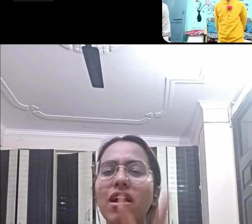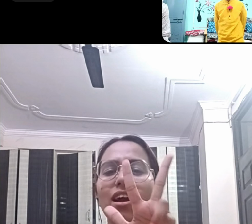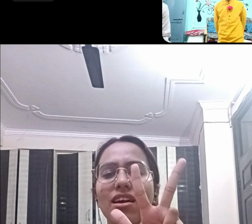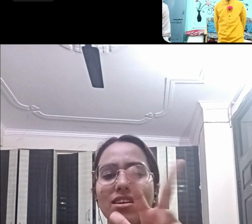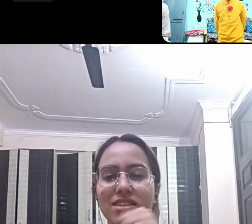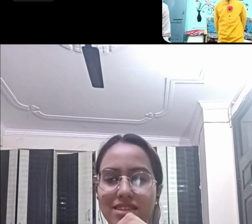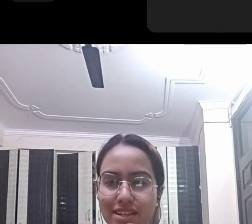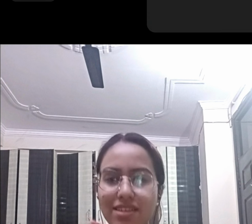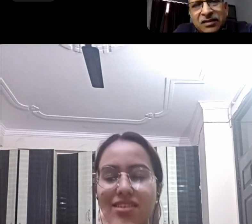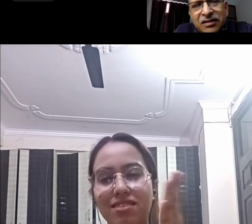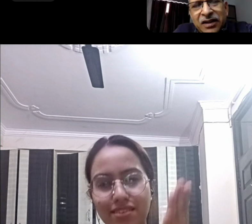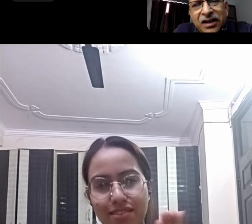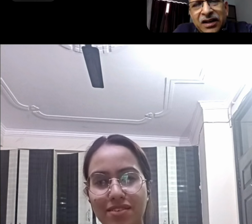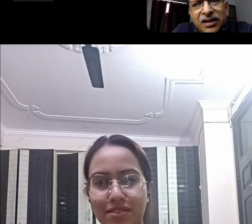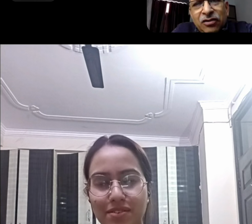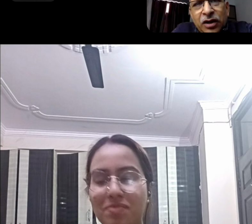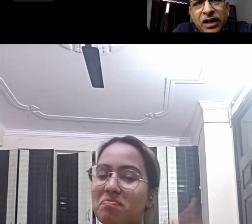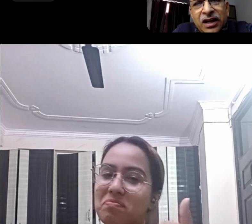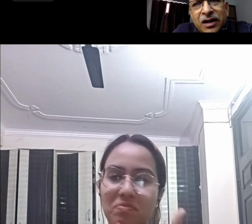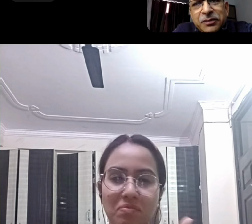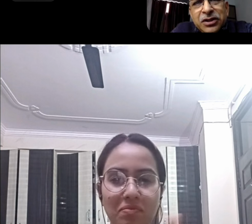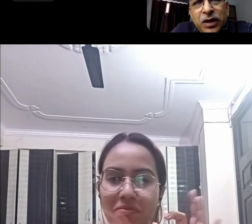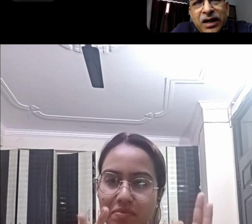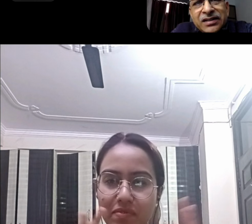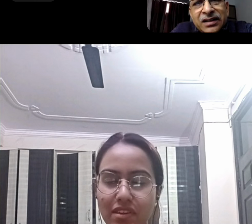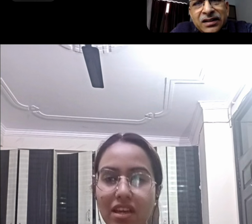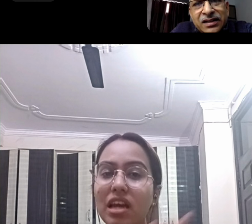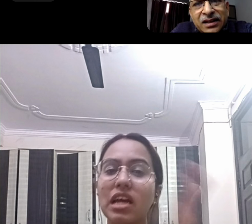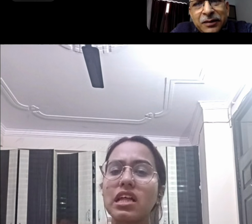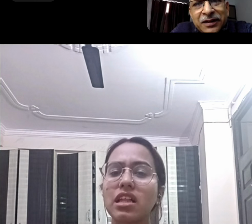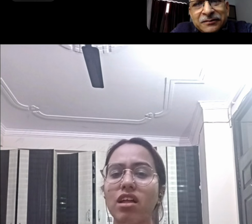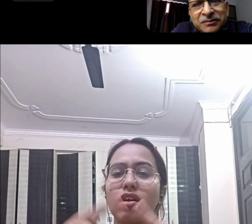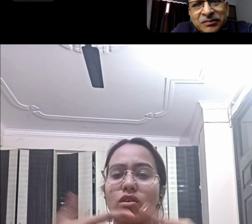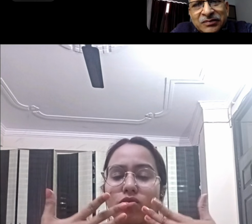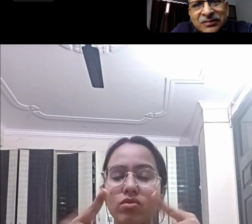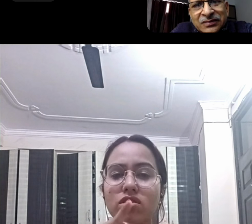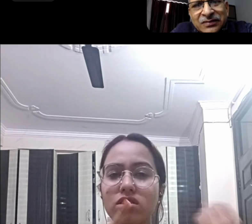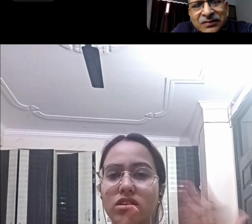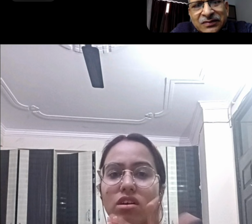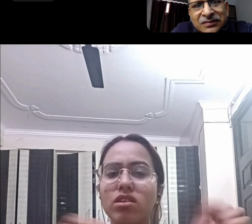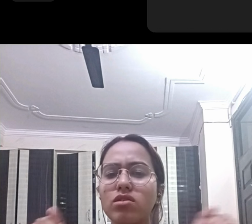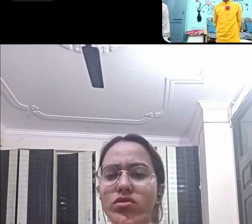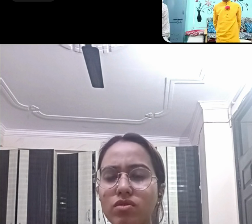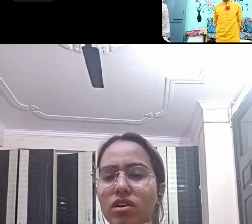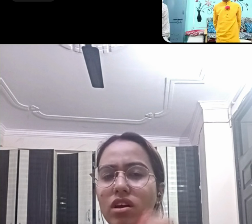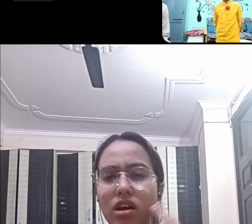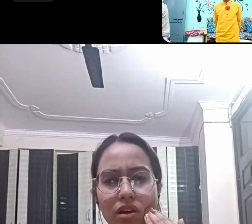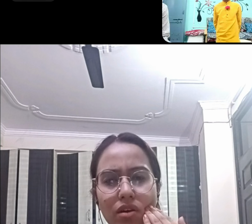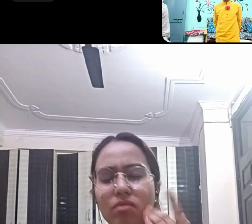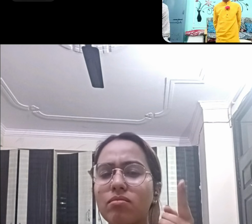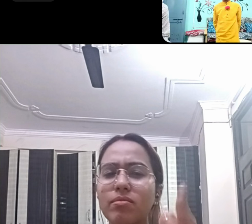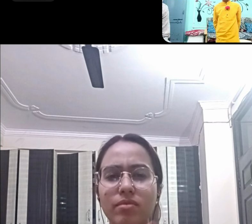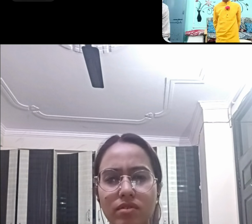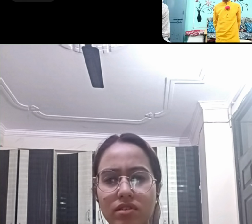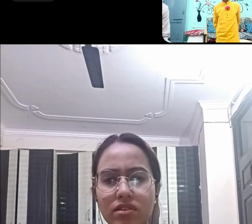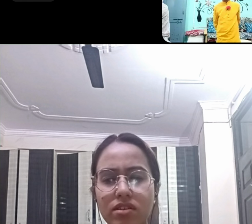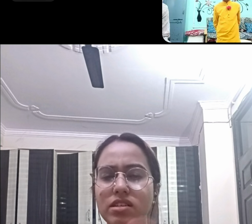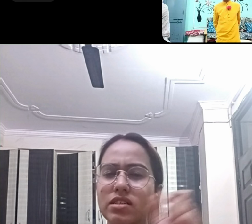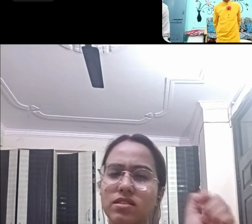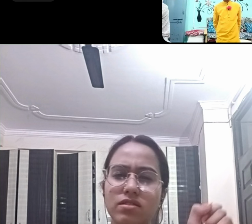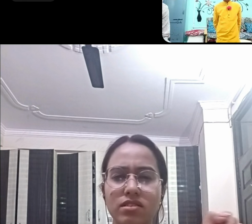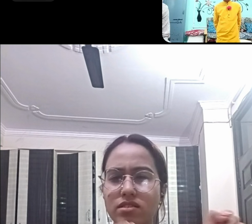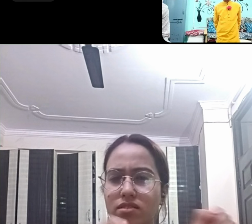का हो गया है. और वेरी नाइस. और ये कब से जुड़ा है सार्थक के साथ में? सर उसको हो गया